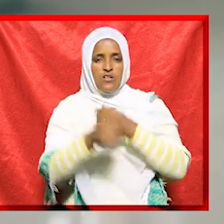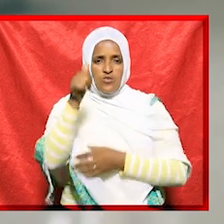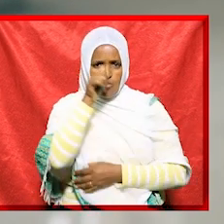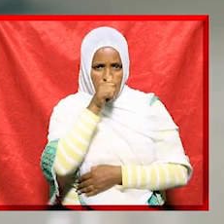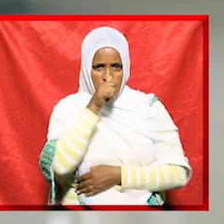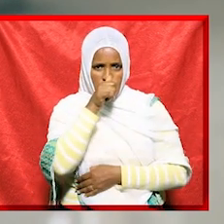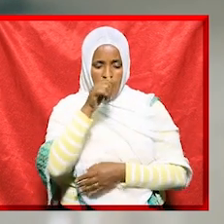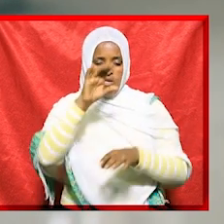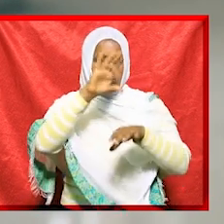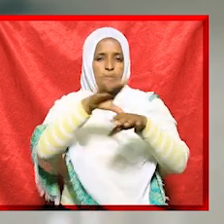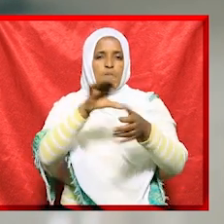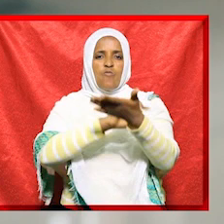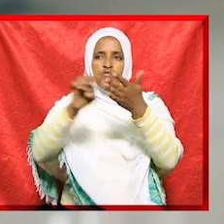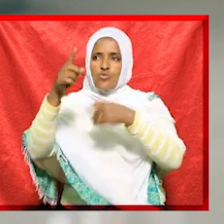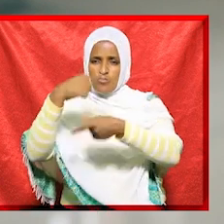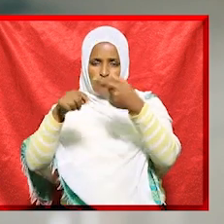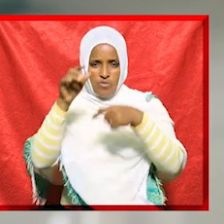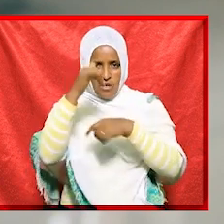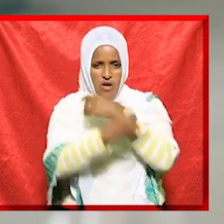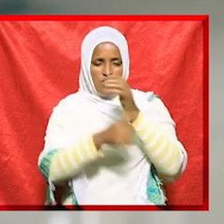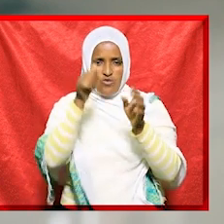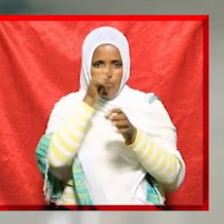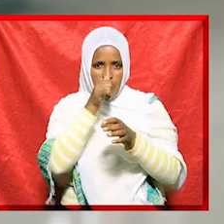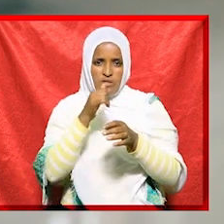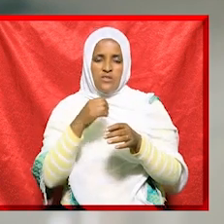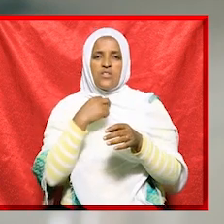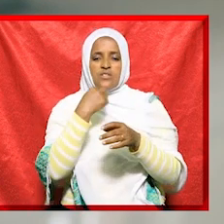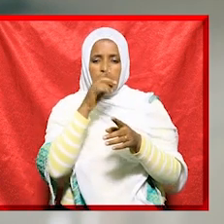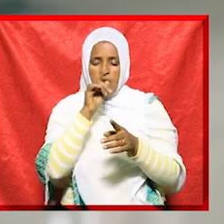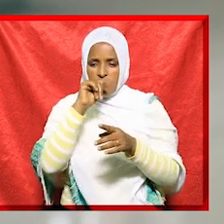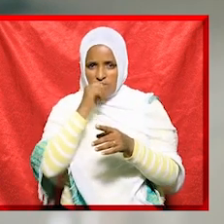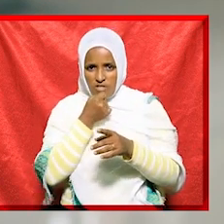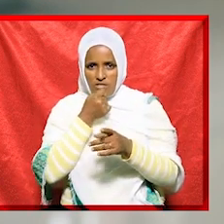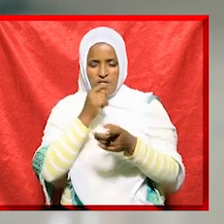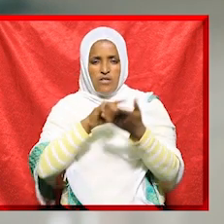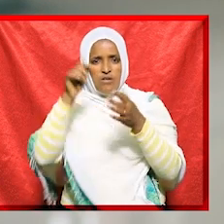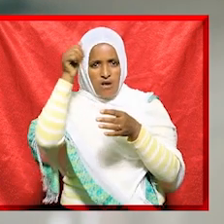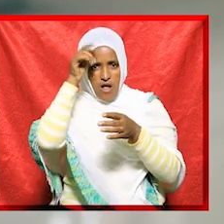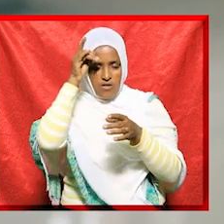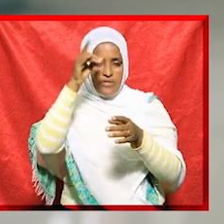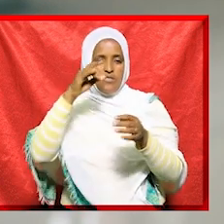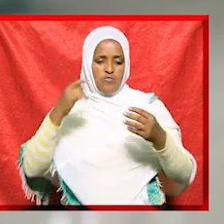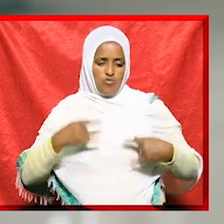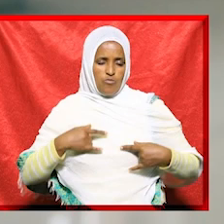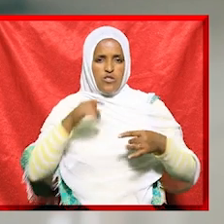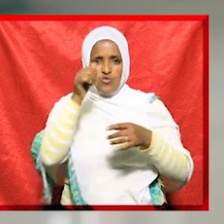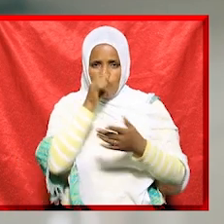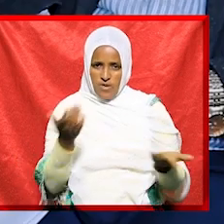ኢትዮጵያ፣ እነ አቡነ ገብረ መንፈስ ቅዱስ የመጡባት ሀገር ኢትዮጵያ፣ የናግራንን እሬታ ያስታገሰች እነ አጼ ካሌብ የዘመቱባት ሀገር